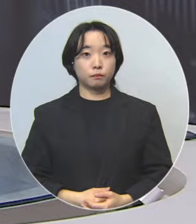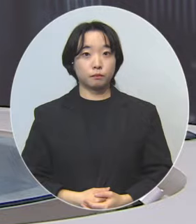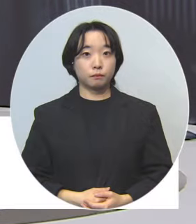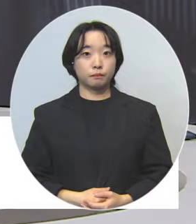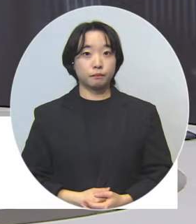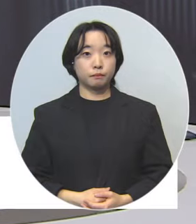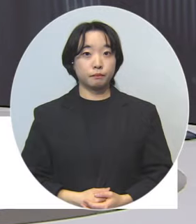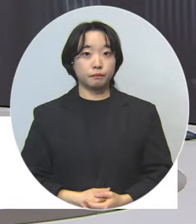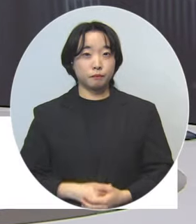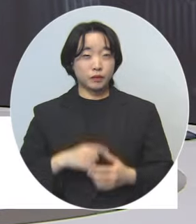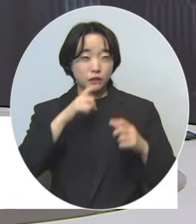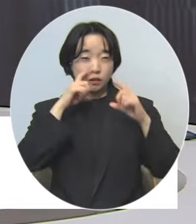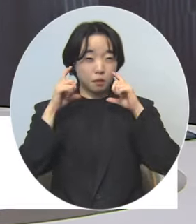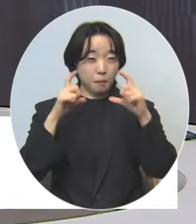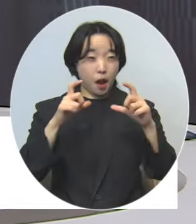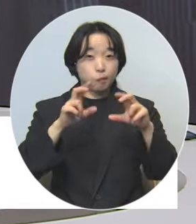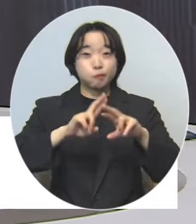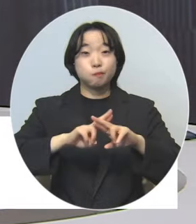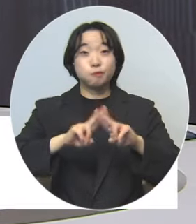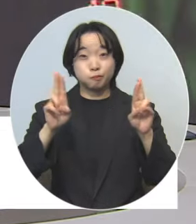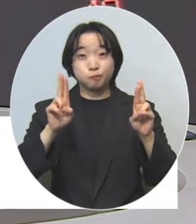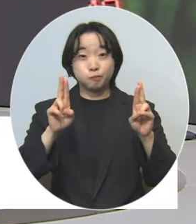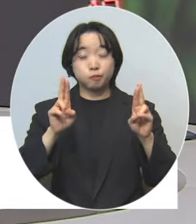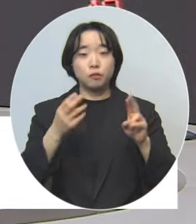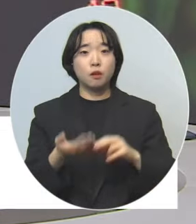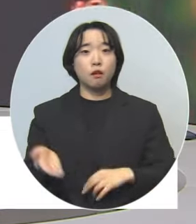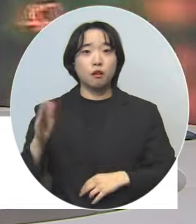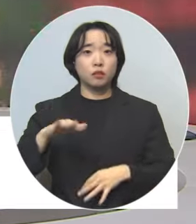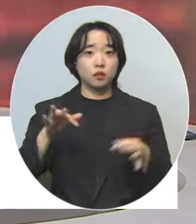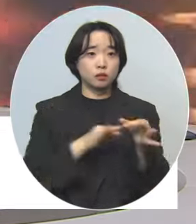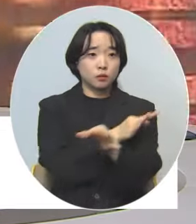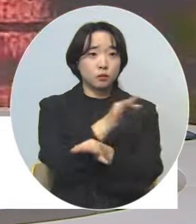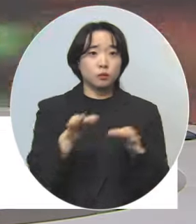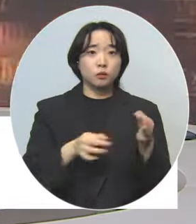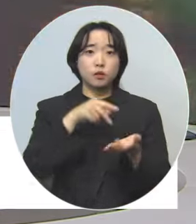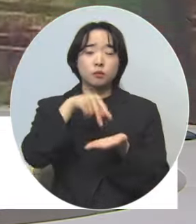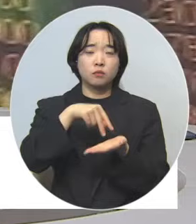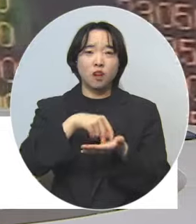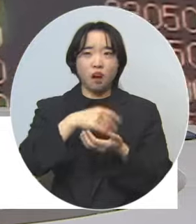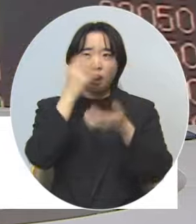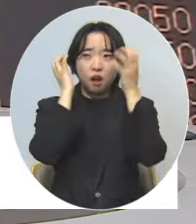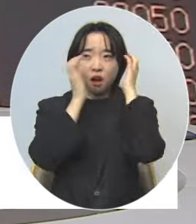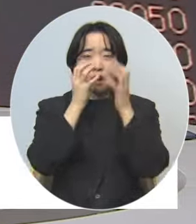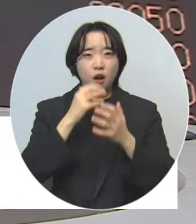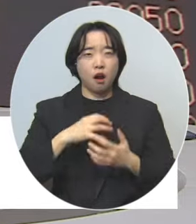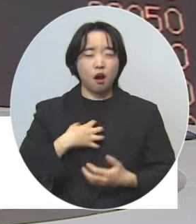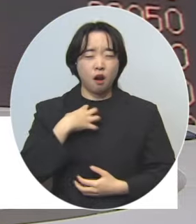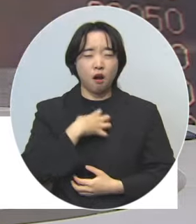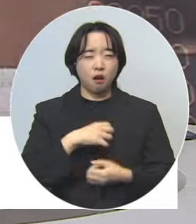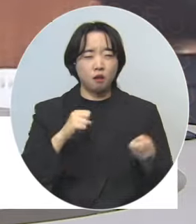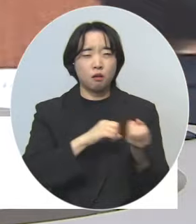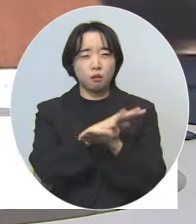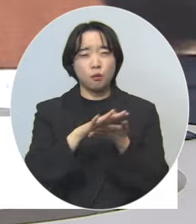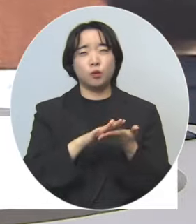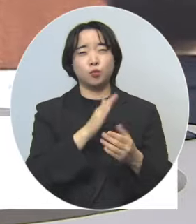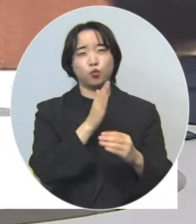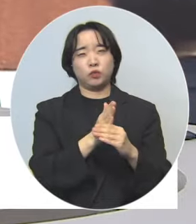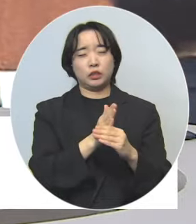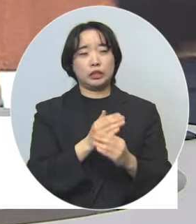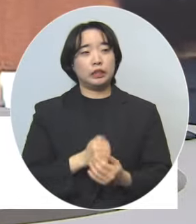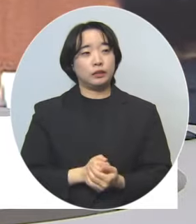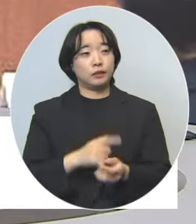개은 해제됐지만 시장의 변동성과 불확실성이 확대되는 양상을 보인 가운데 대책마련을 위한 긴급